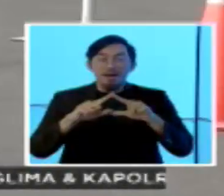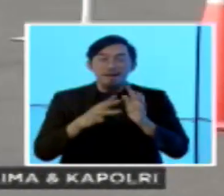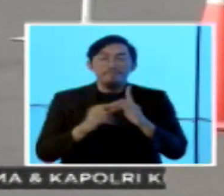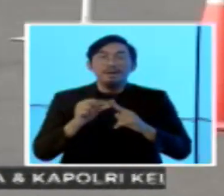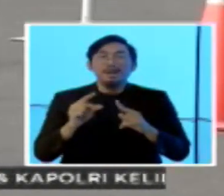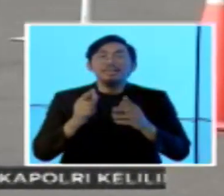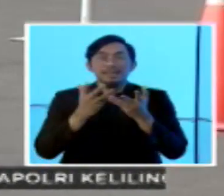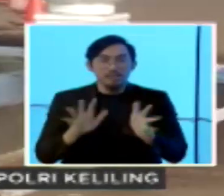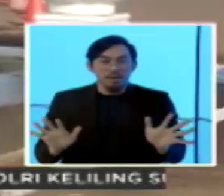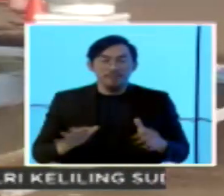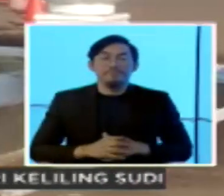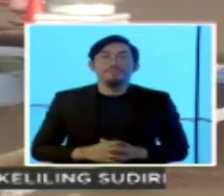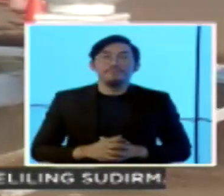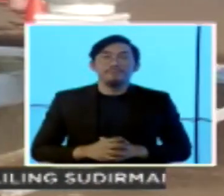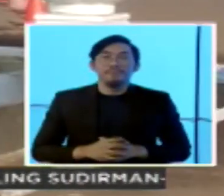MPR akan selesai.